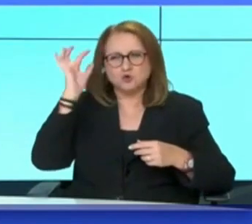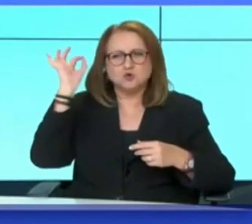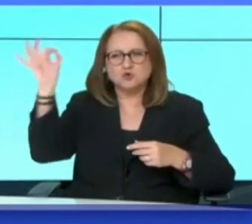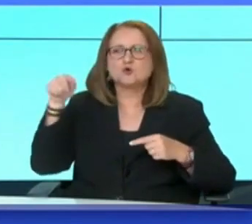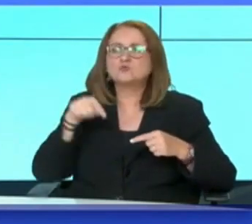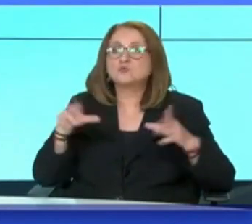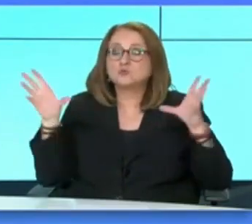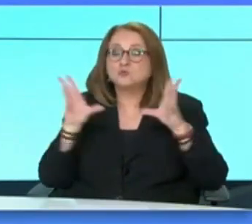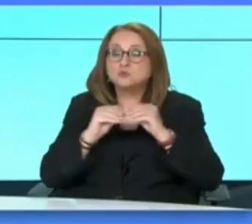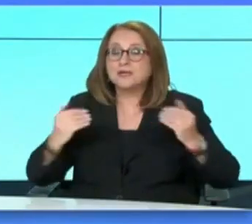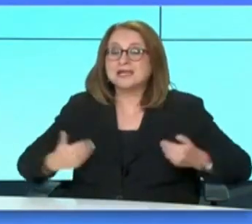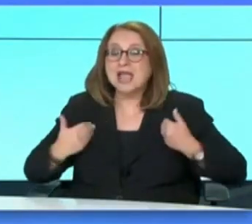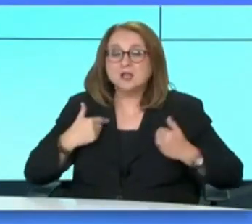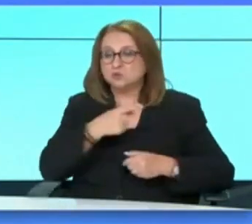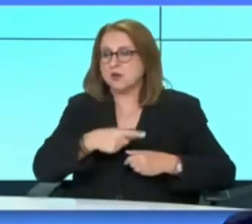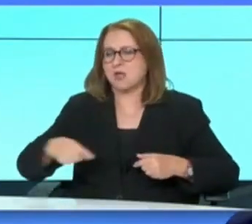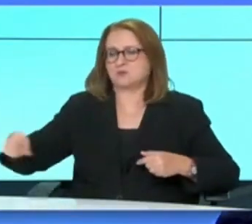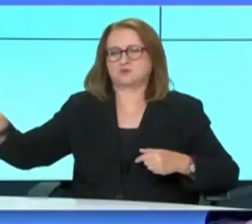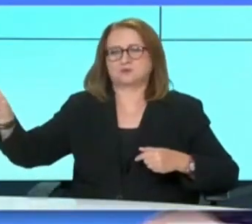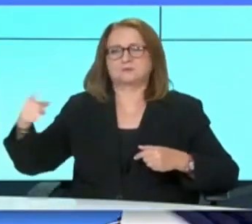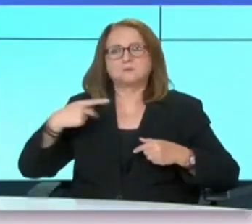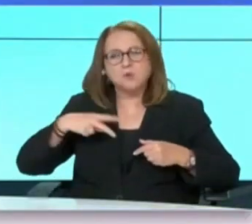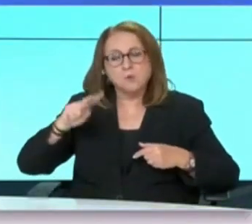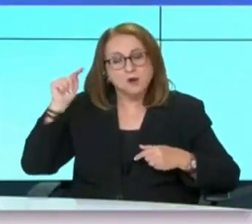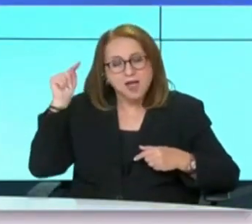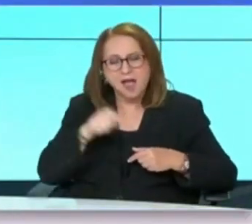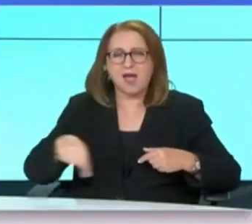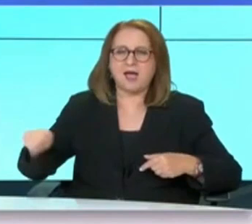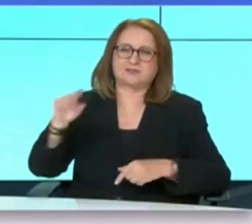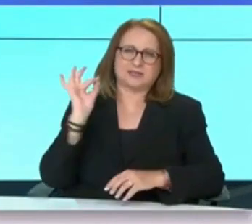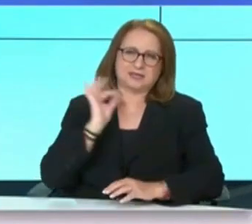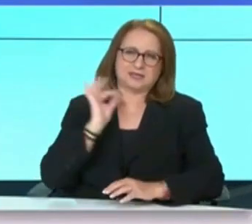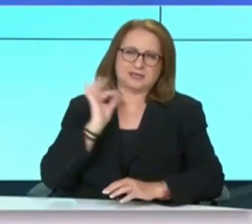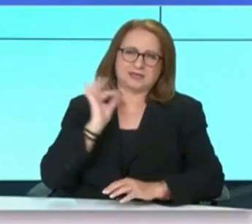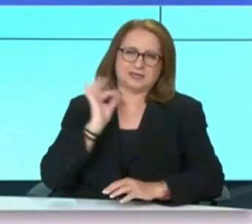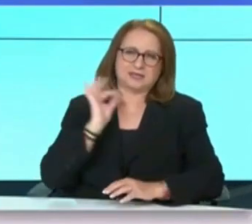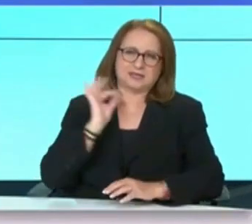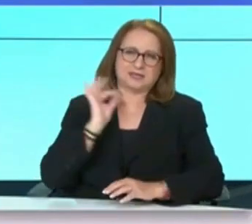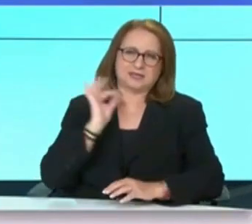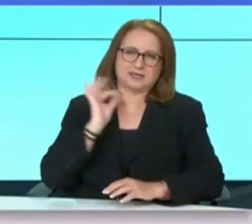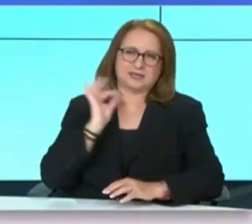τους νέους μας. Ευχαριστούμε πολύ.